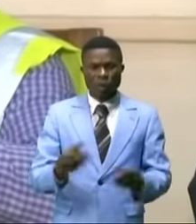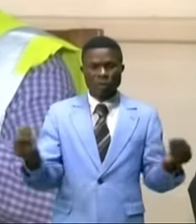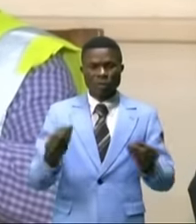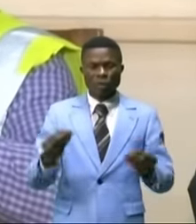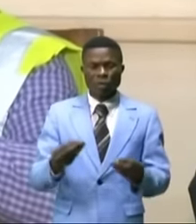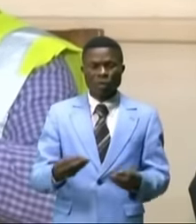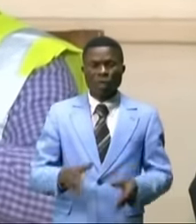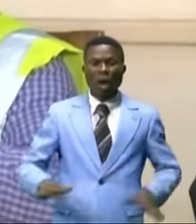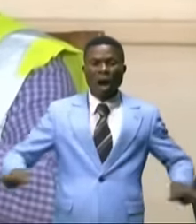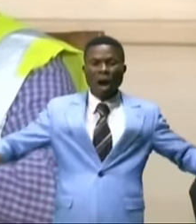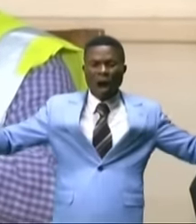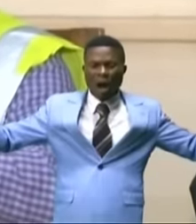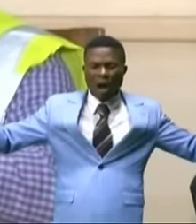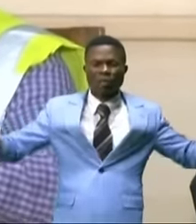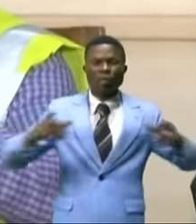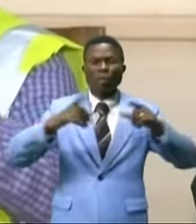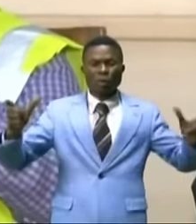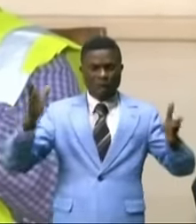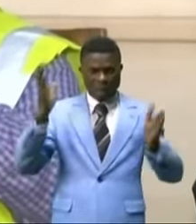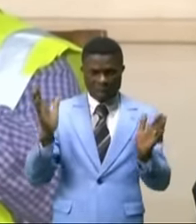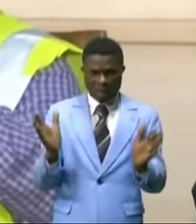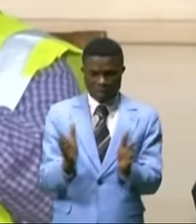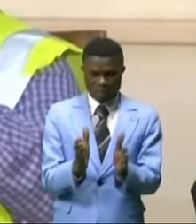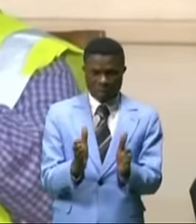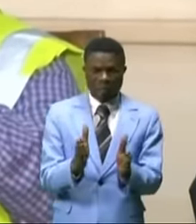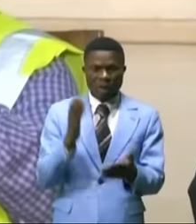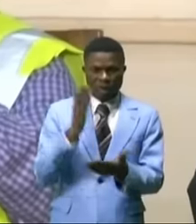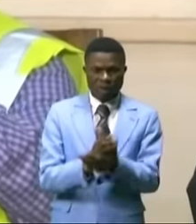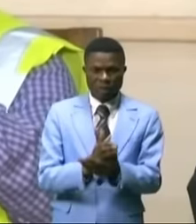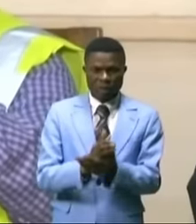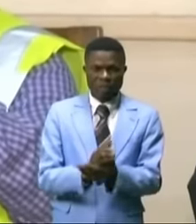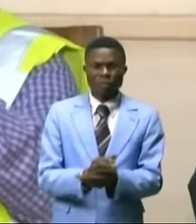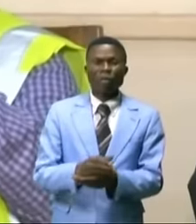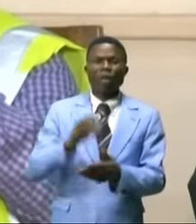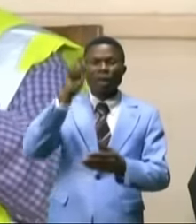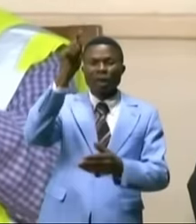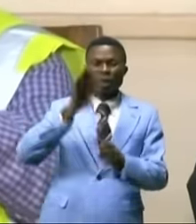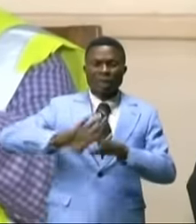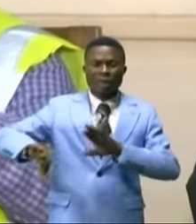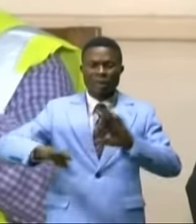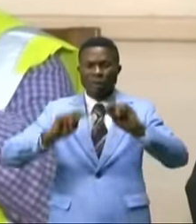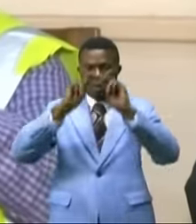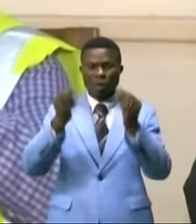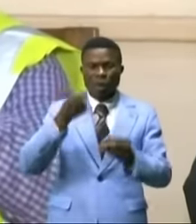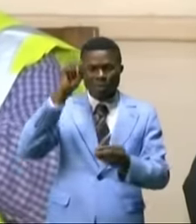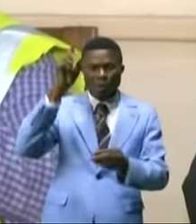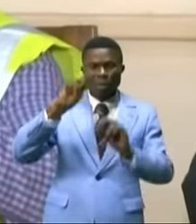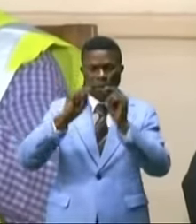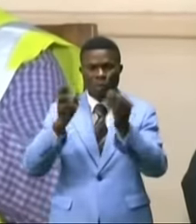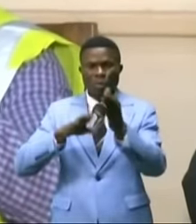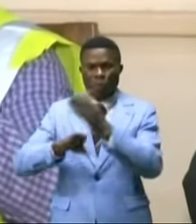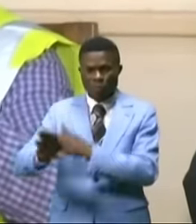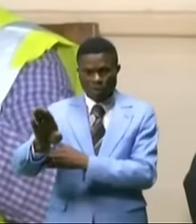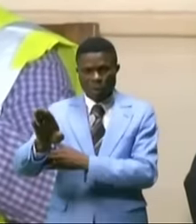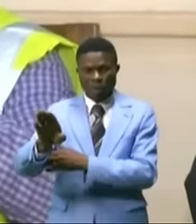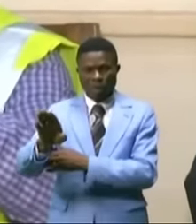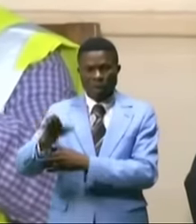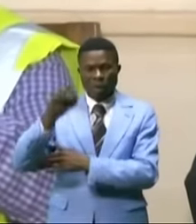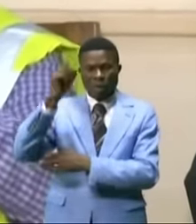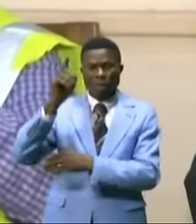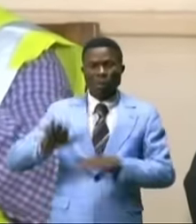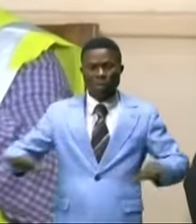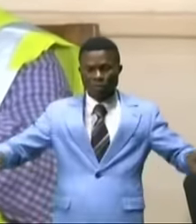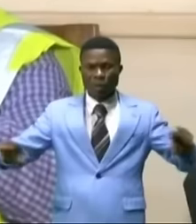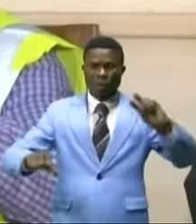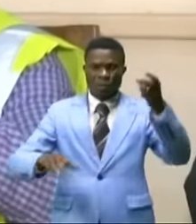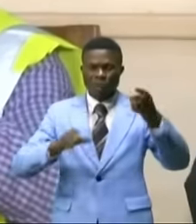avions, nous allons diviser le passager en deux groupes. Un premier groupe va prendre le premier avion et le